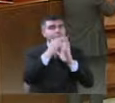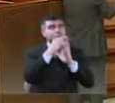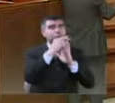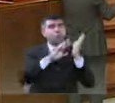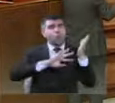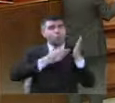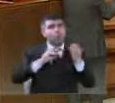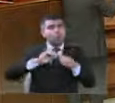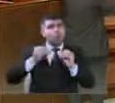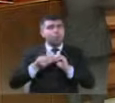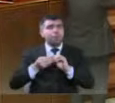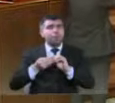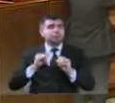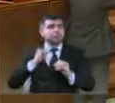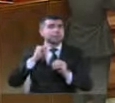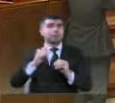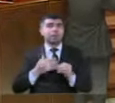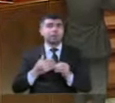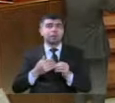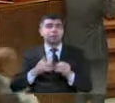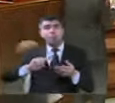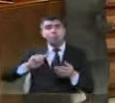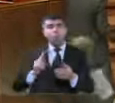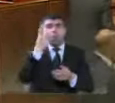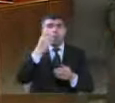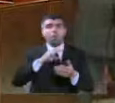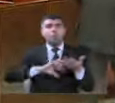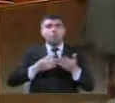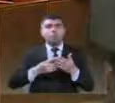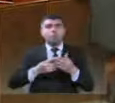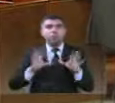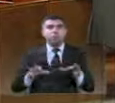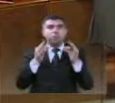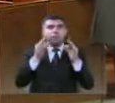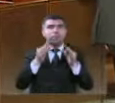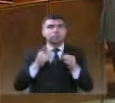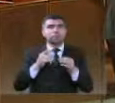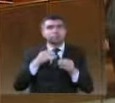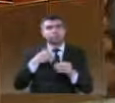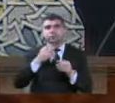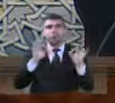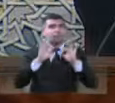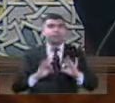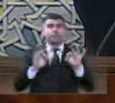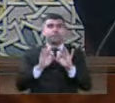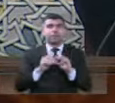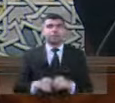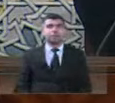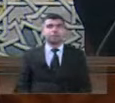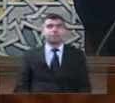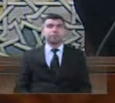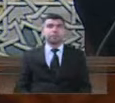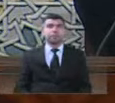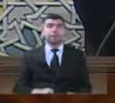انه غنحلوا جميع هذه المشاكل، وربما الى وضحتي الامور اكثر ربما غنجاوبك اكثر. شكرا. شكرا سيد الوزير. تفضلوا سيد النائب، عندكم